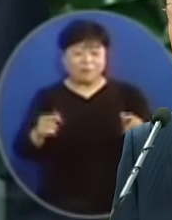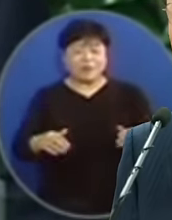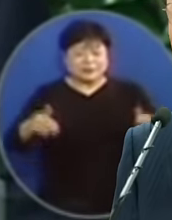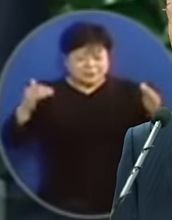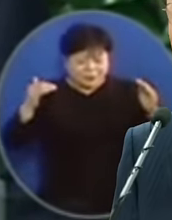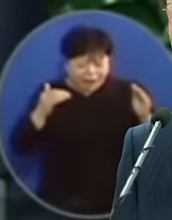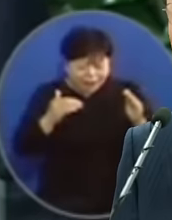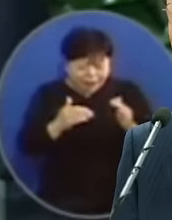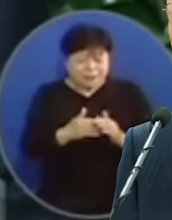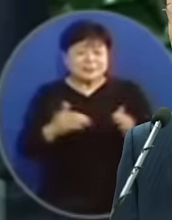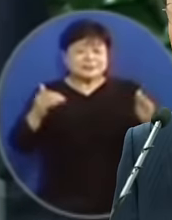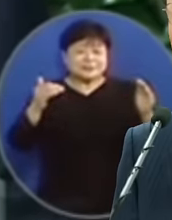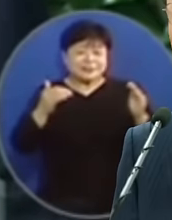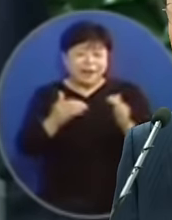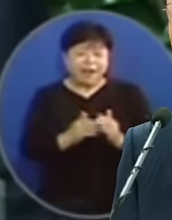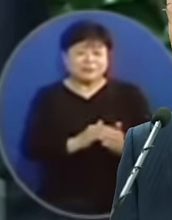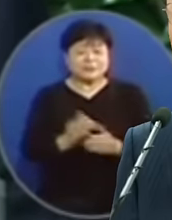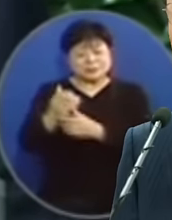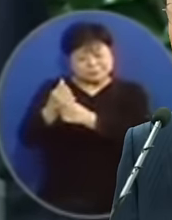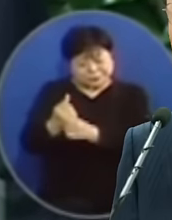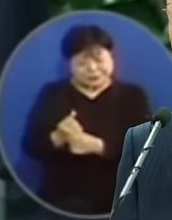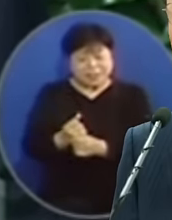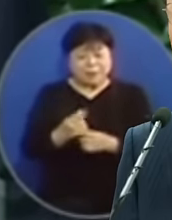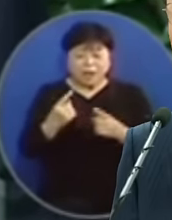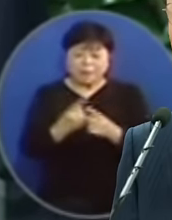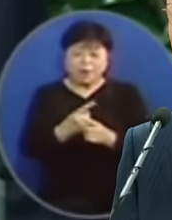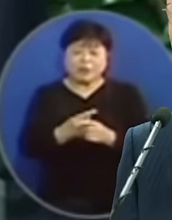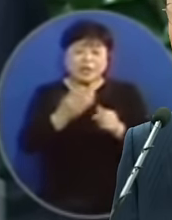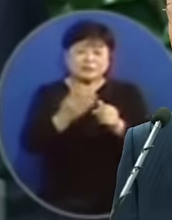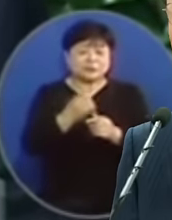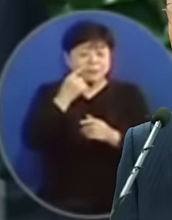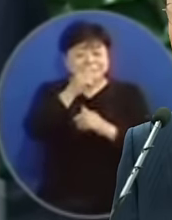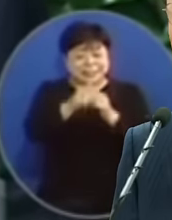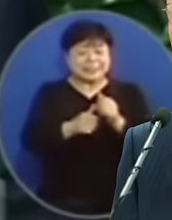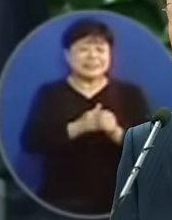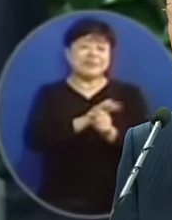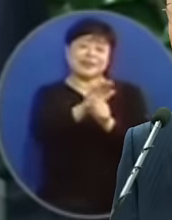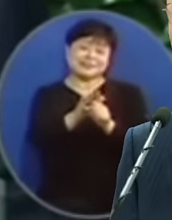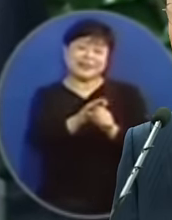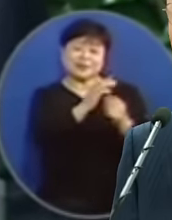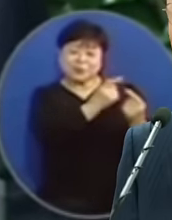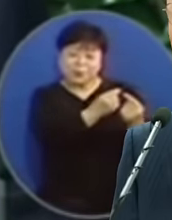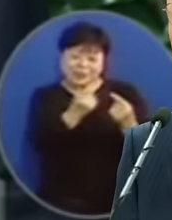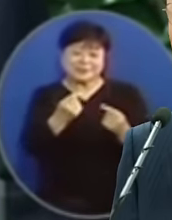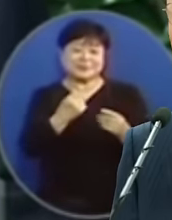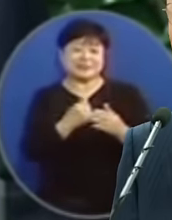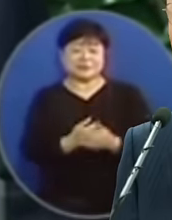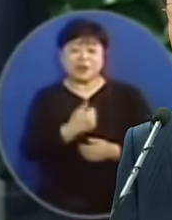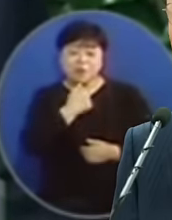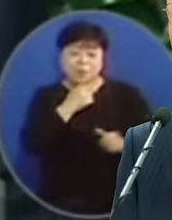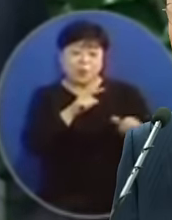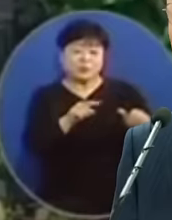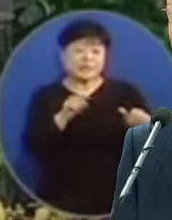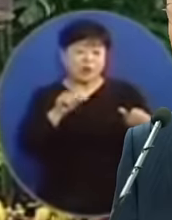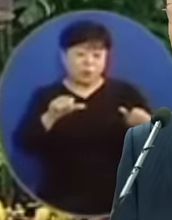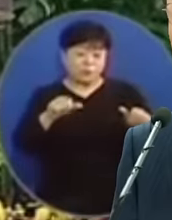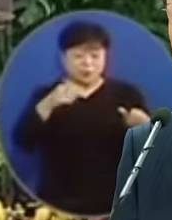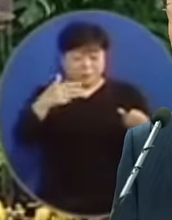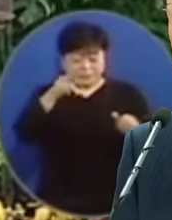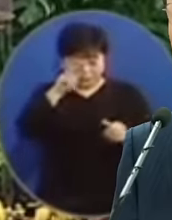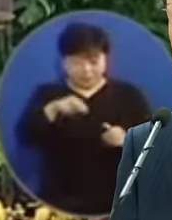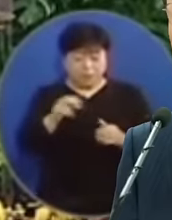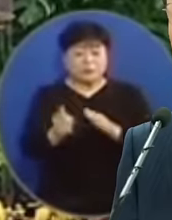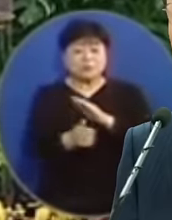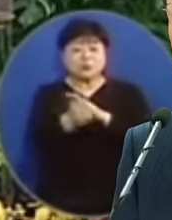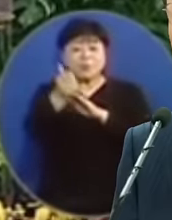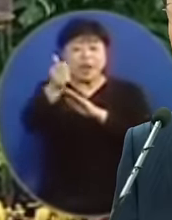끝까지 끝까지 우리를 붙잡고 변화시키는 아버지 하나님의 사랑인 것입니다. 우리 로마서 5장 5절로 8절에 보면